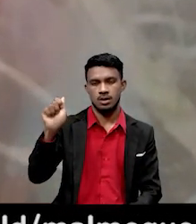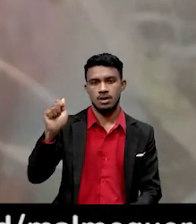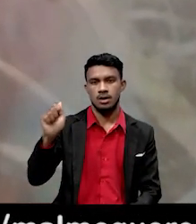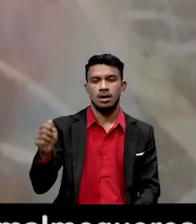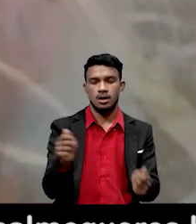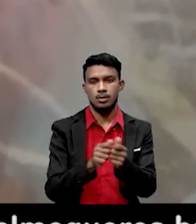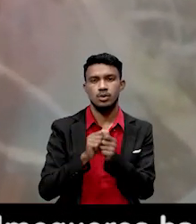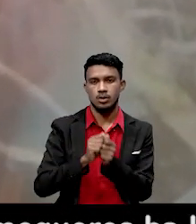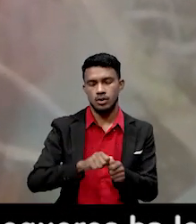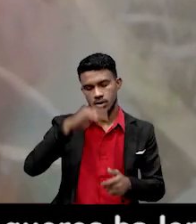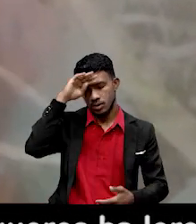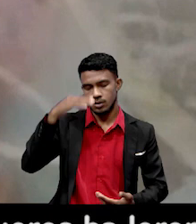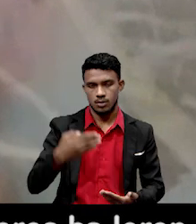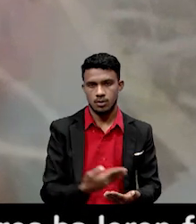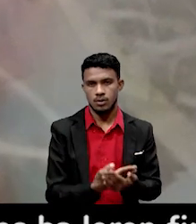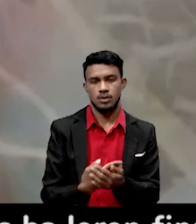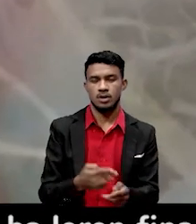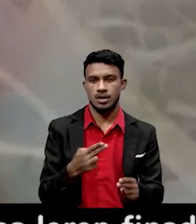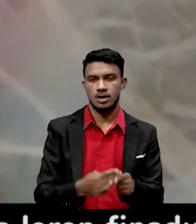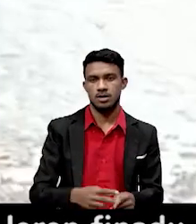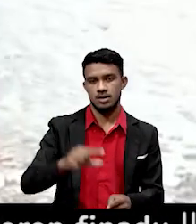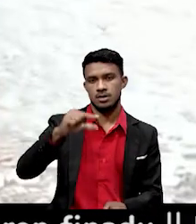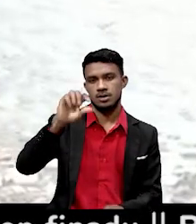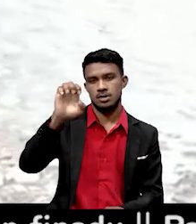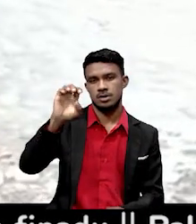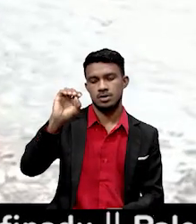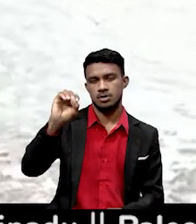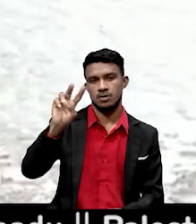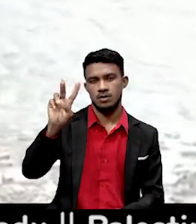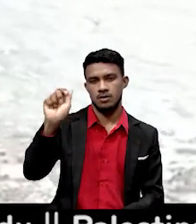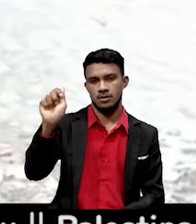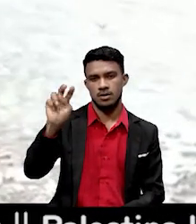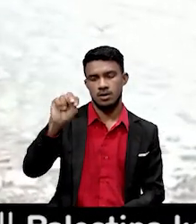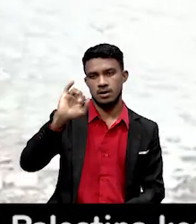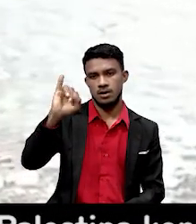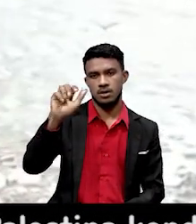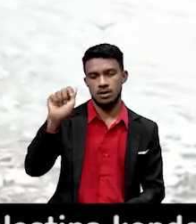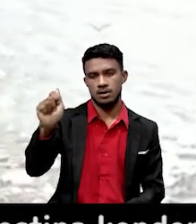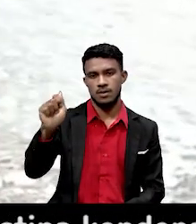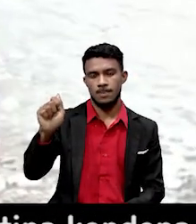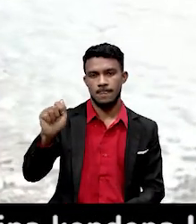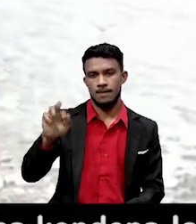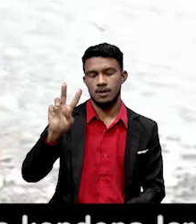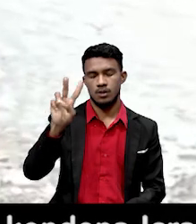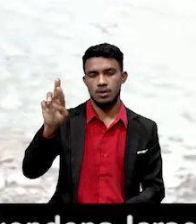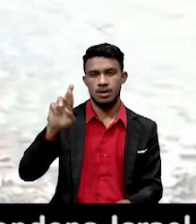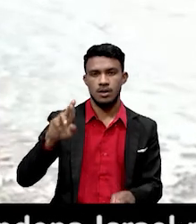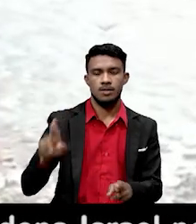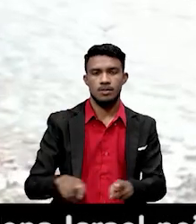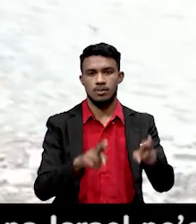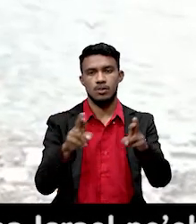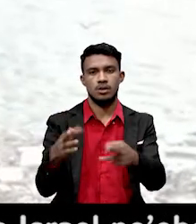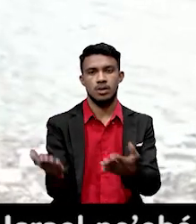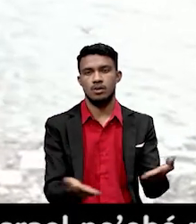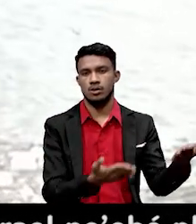beuan Giovanni Laura Menezes, senera ni beuan mota lori hotu, albea konsege ninia